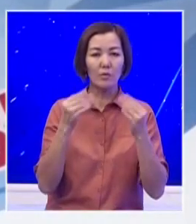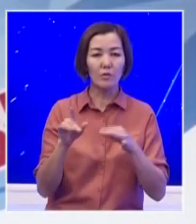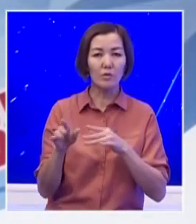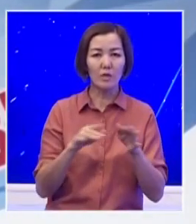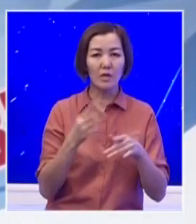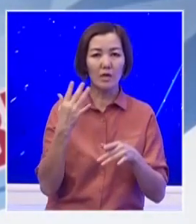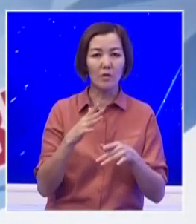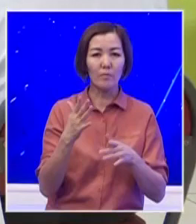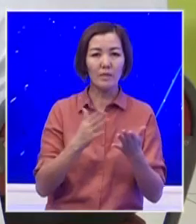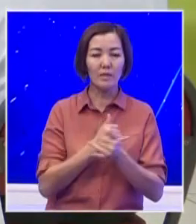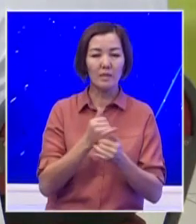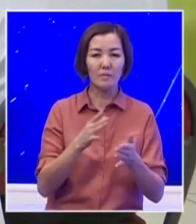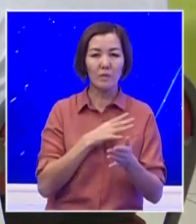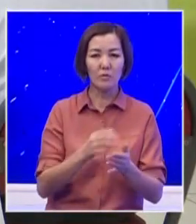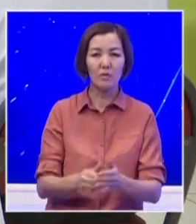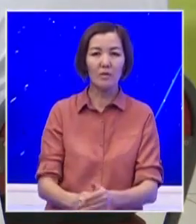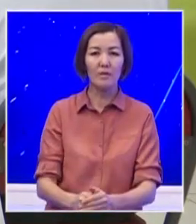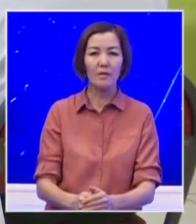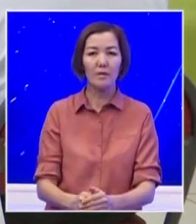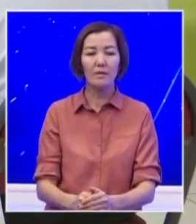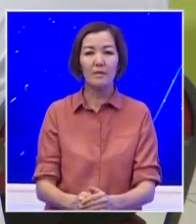шарада солардың 53-іне қызмет көрсетілді.